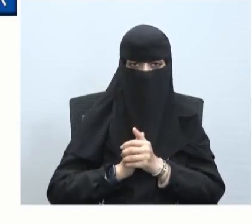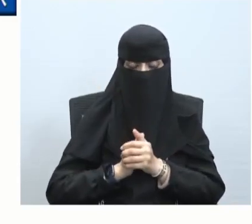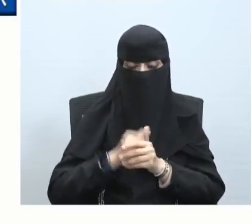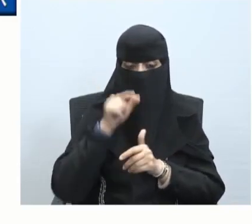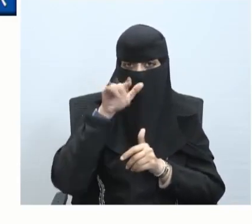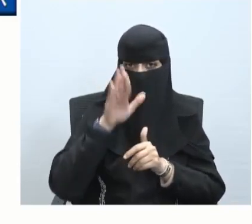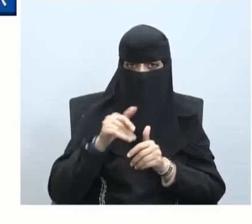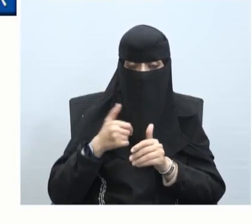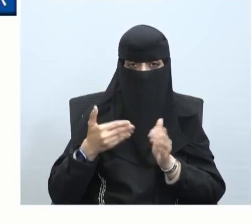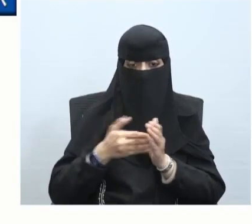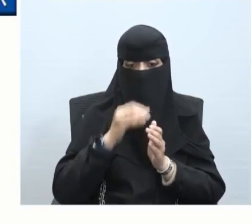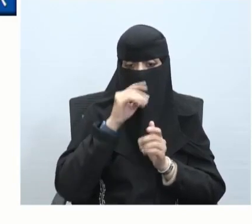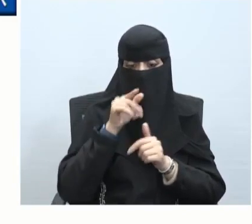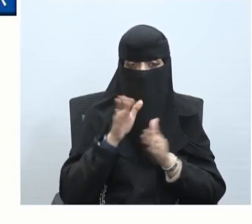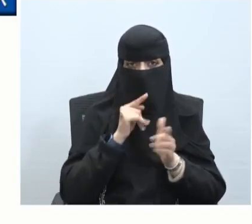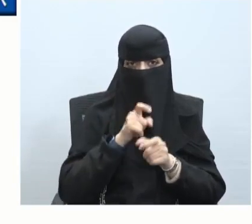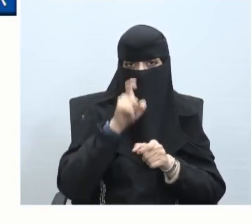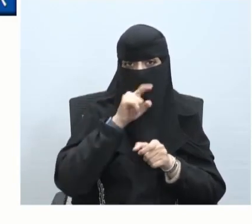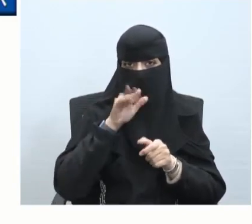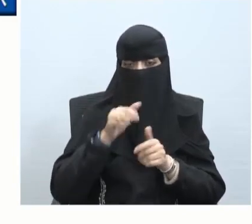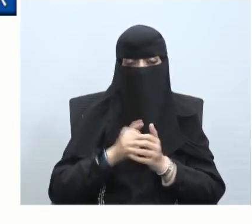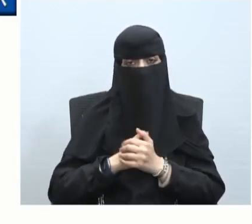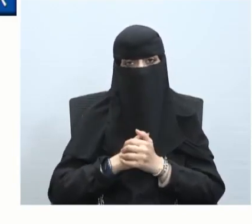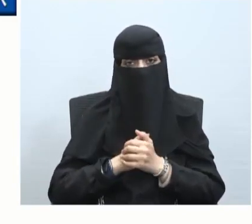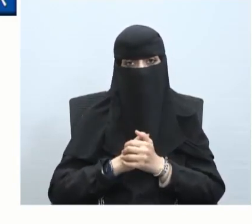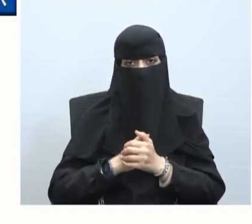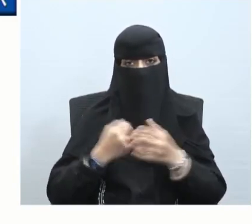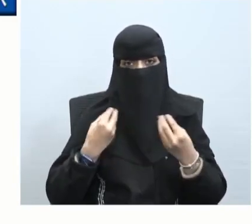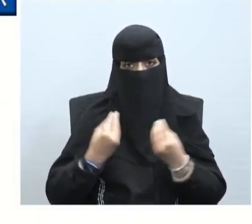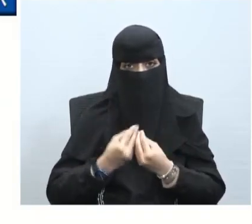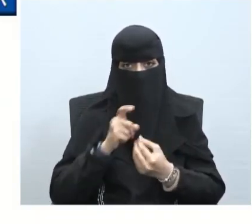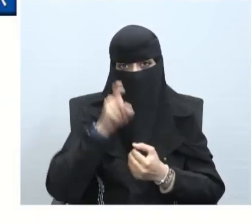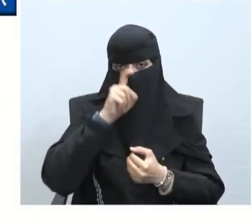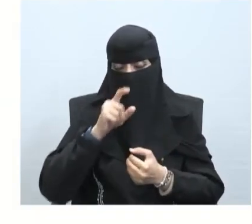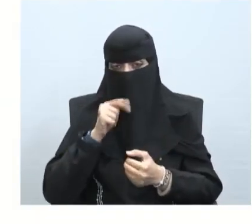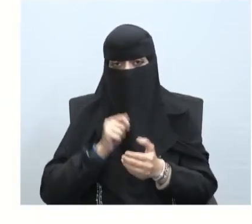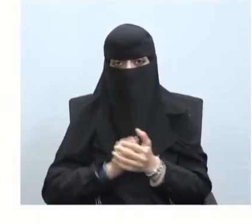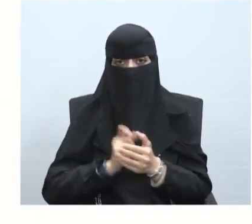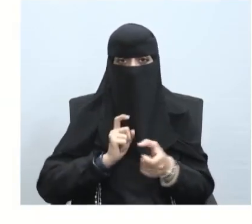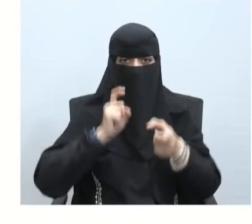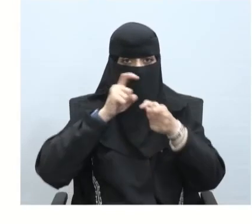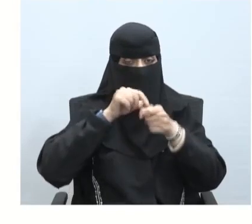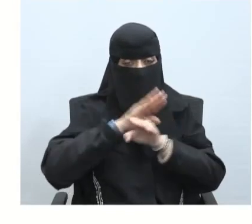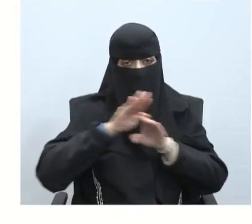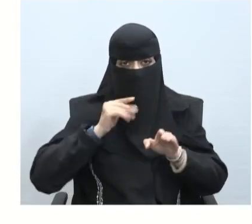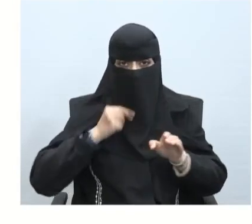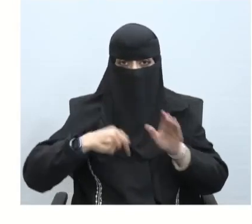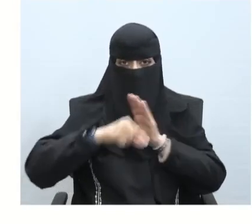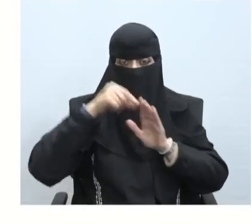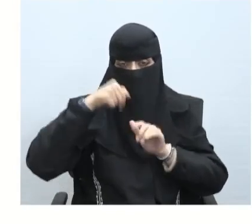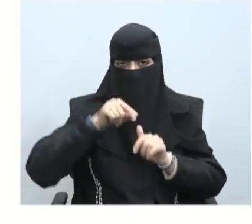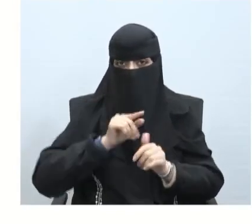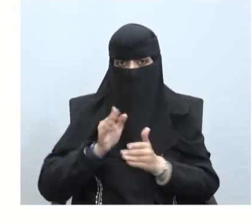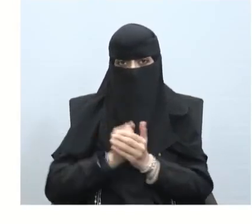وبهذا نكون جبنا على هذا السؤال ومع هذا السؤال ابنائي وبناتي نكون وصلنا الى ختام